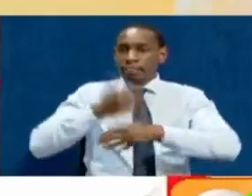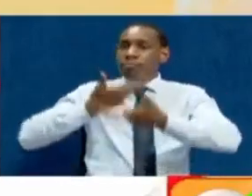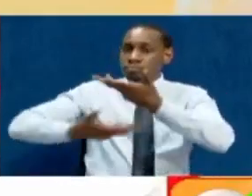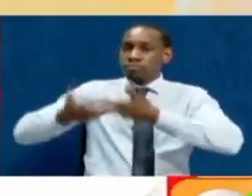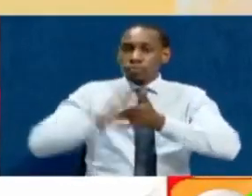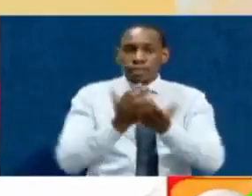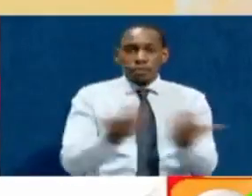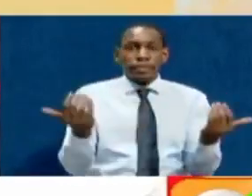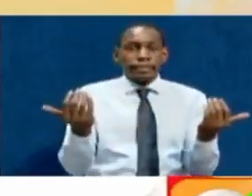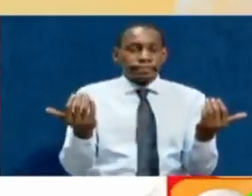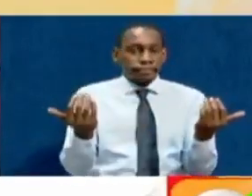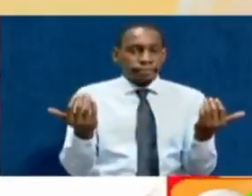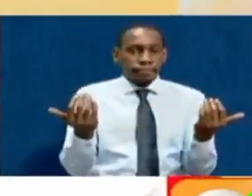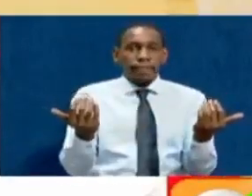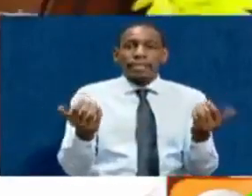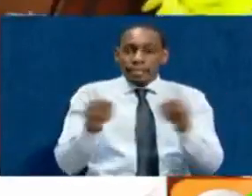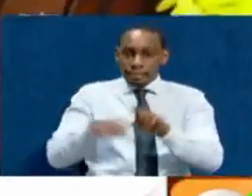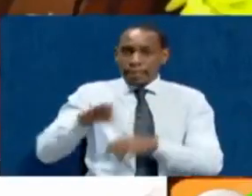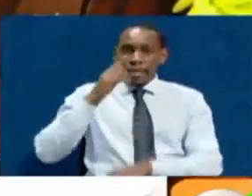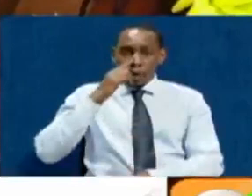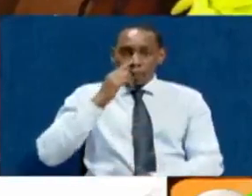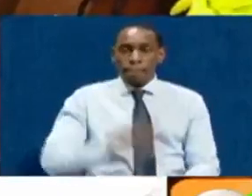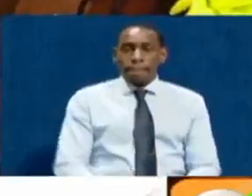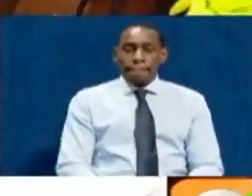our children at home.